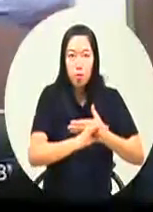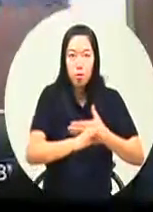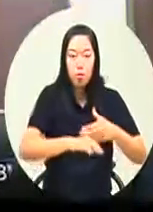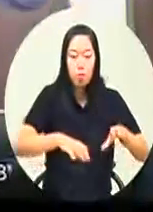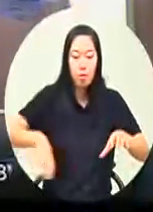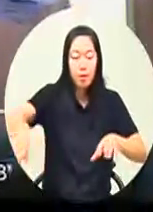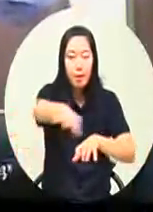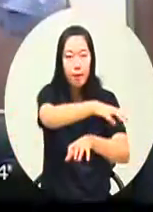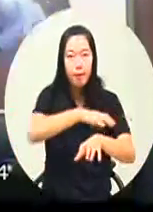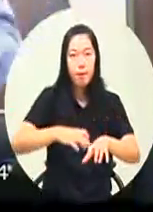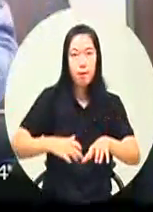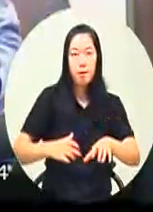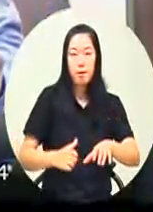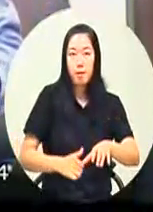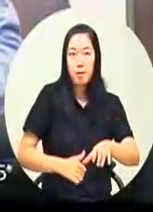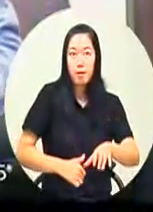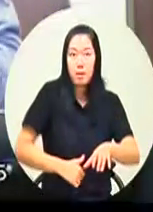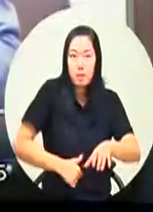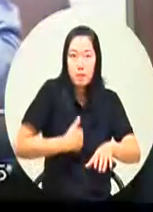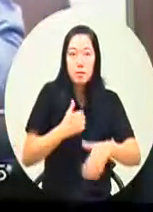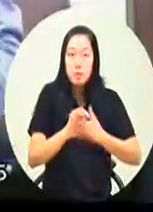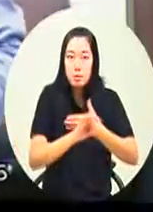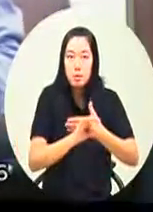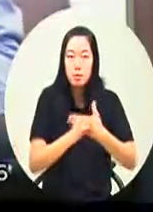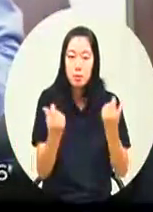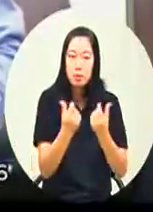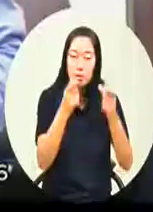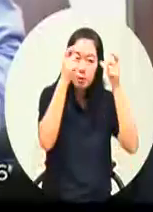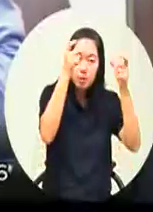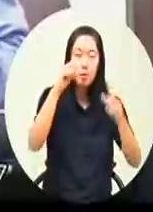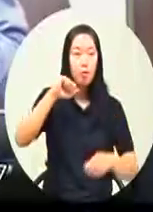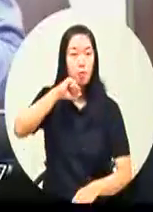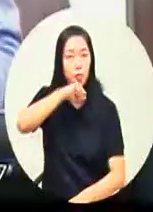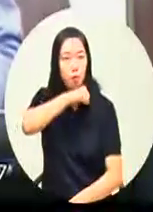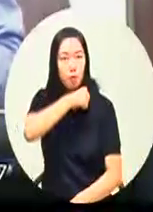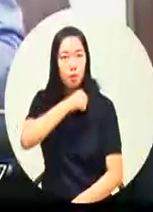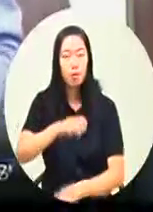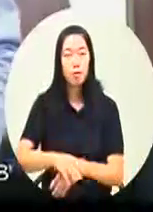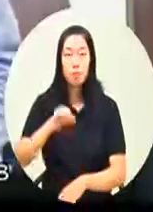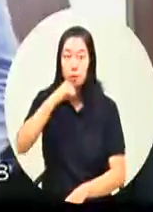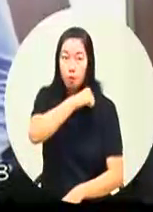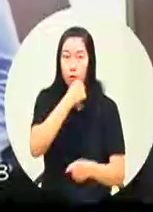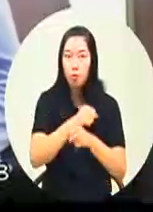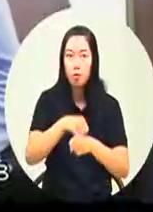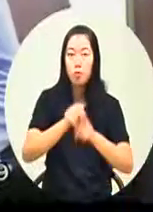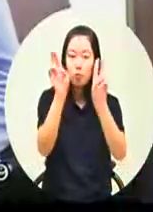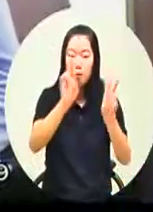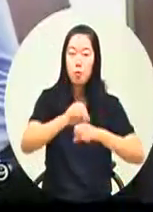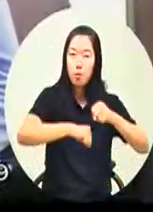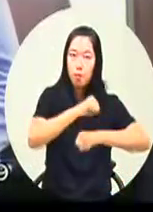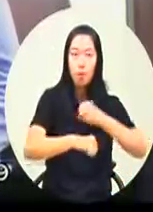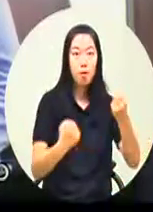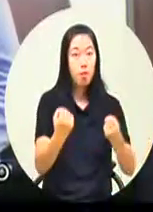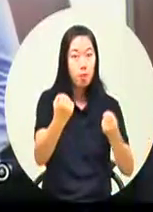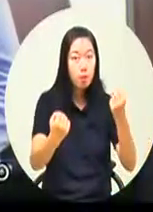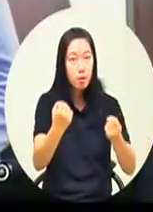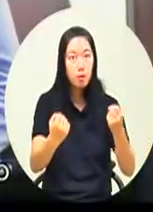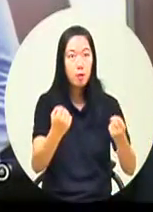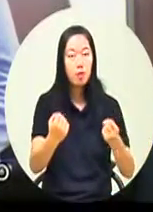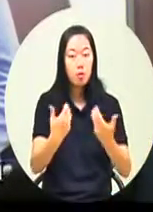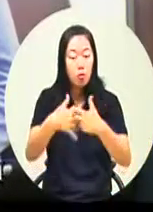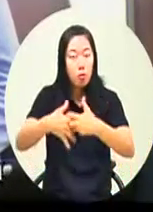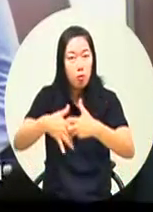它就可以实践，让不管是高雄或台湾的，因为台湾做这个所谓的电动汽车，电动这个动